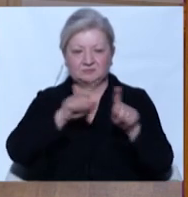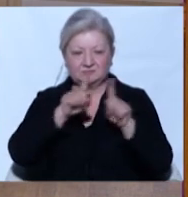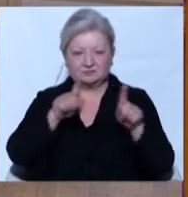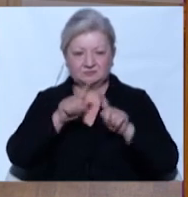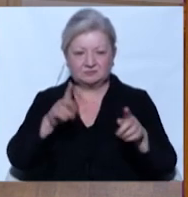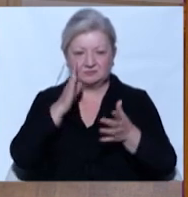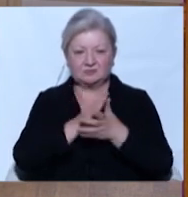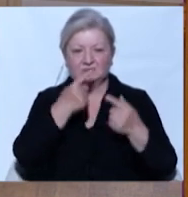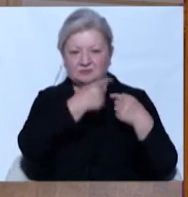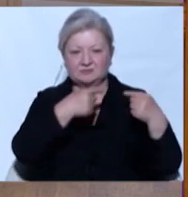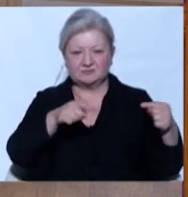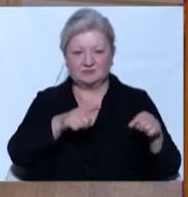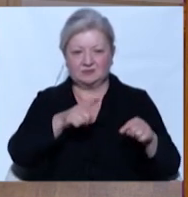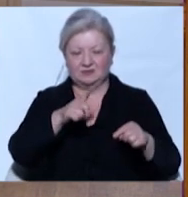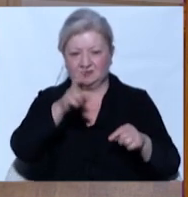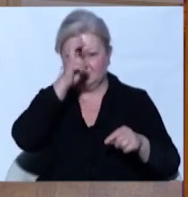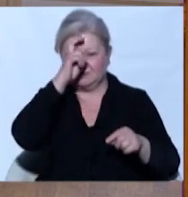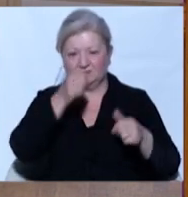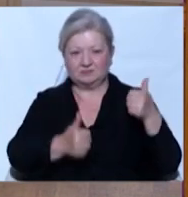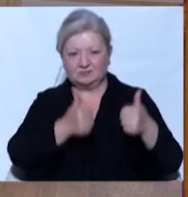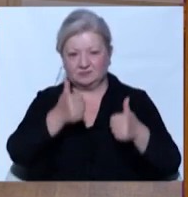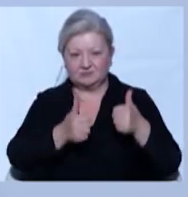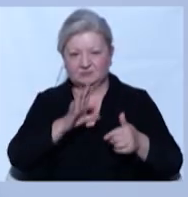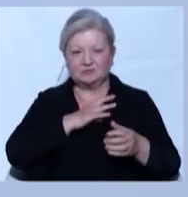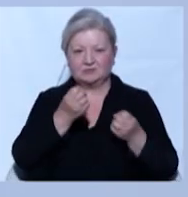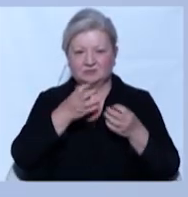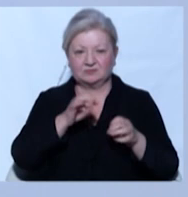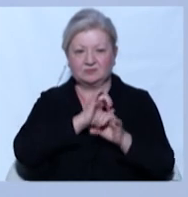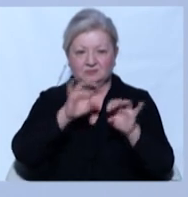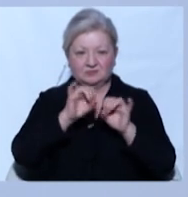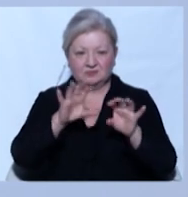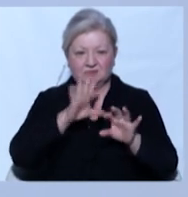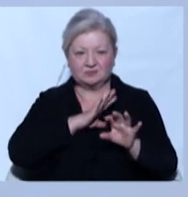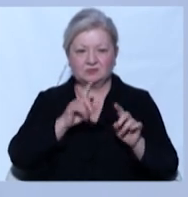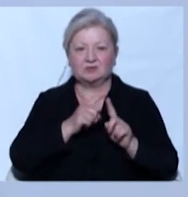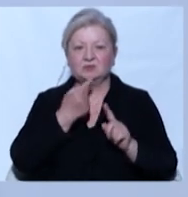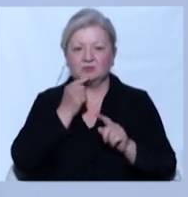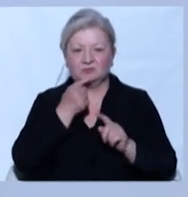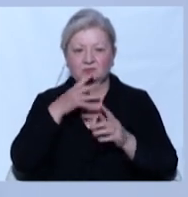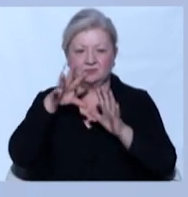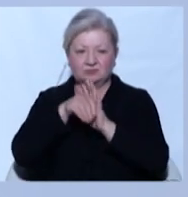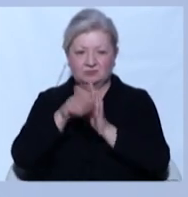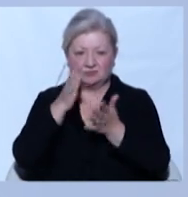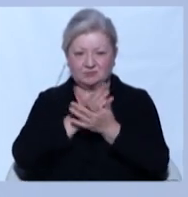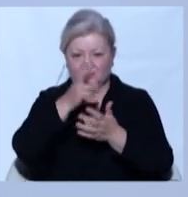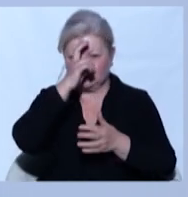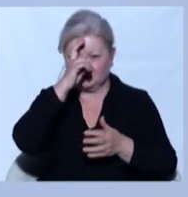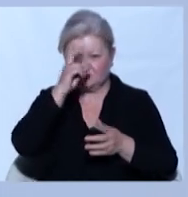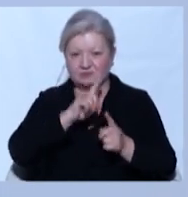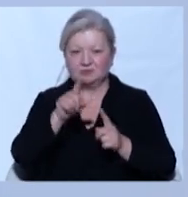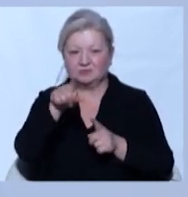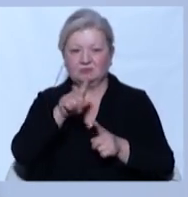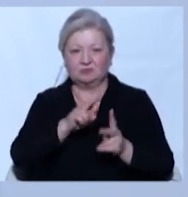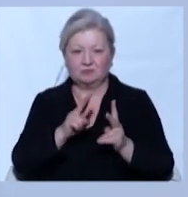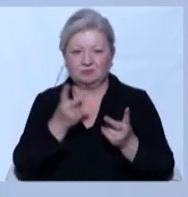გამოარჩევს მას სხვა ქვეყნებისგან. გარდა ამისა, ხაზგასმით ვისაუბრეთ თუ რამდენად სირთული აქვს ქვეყანას, რომელიც თქვენ უნდა